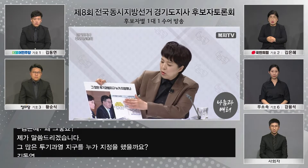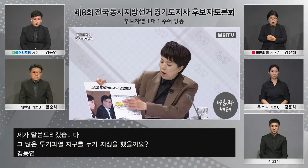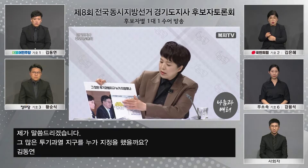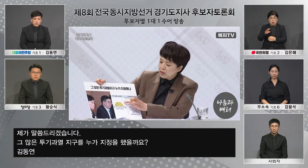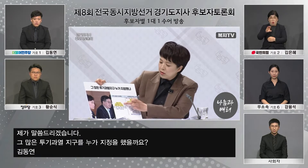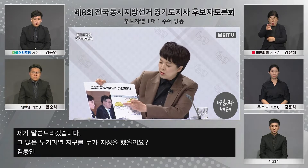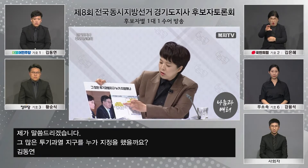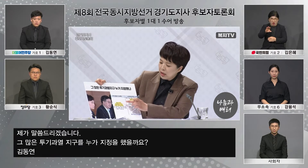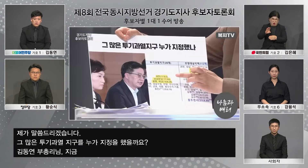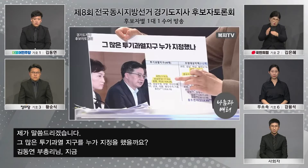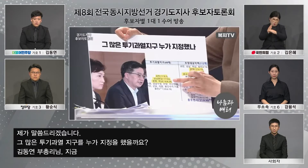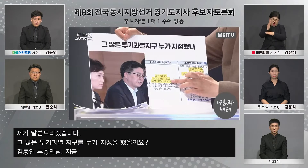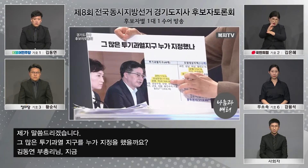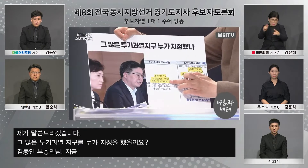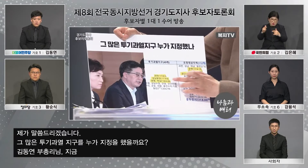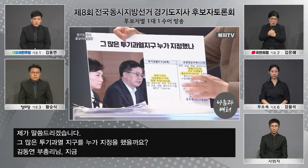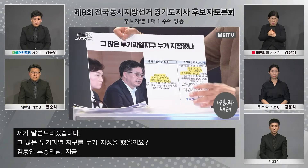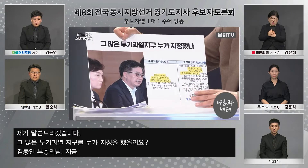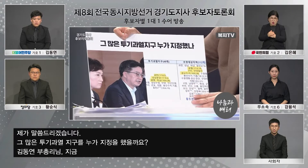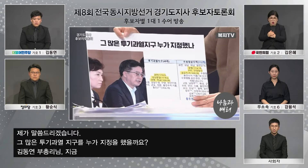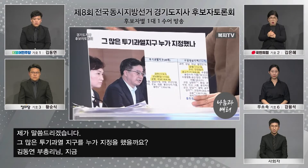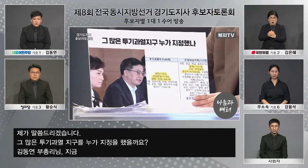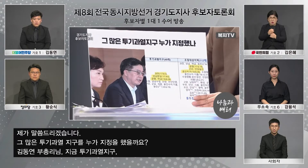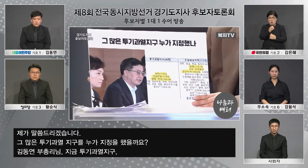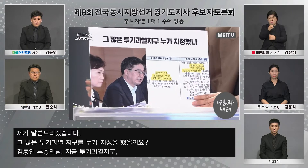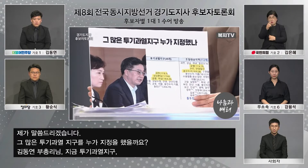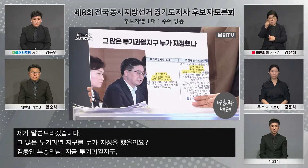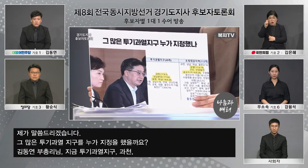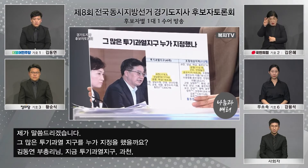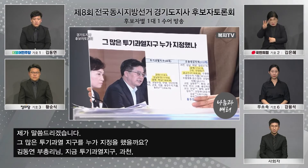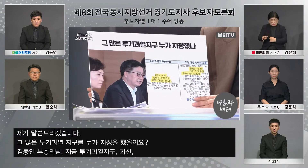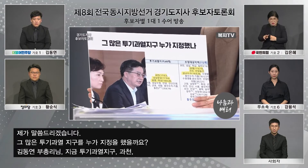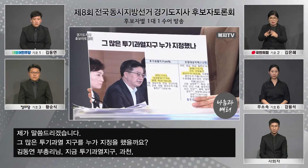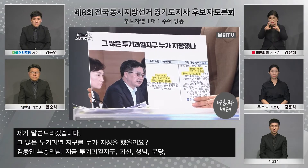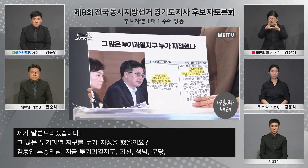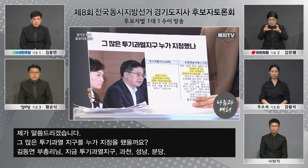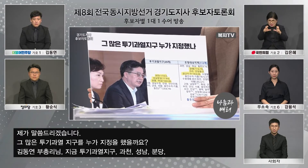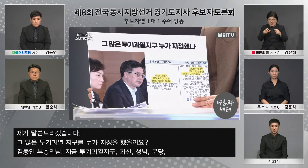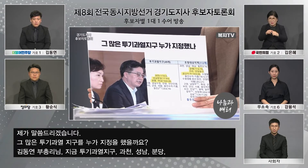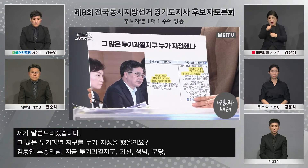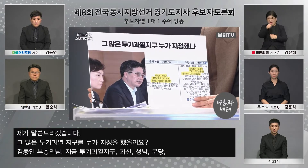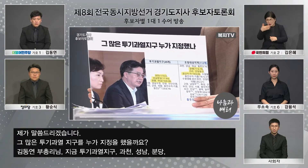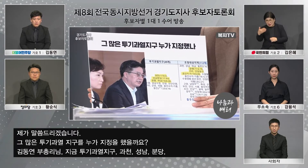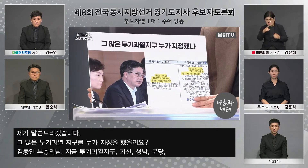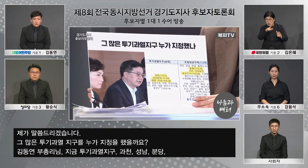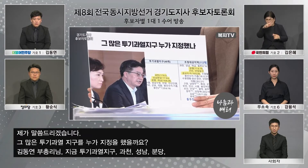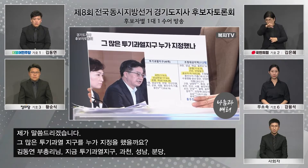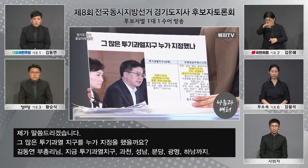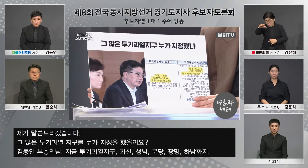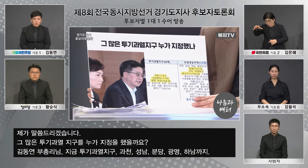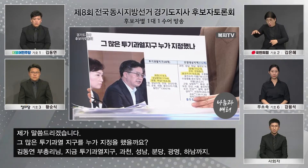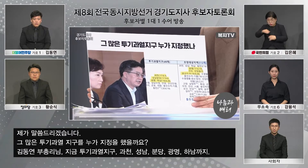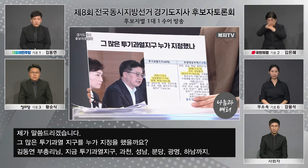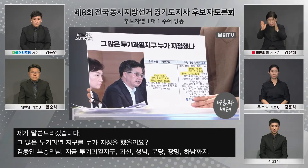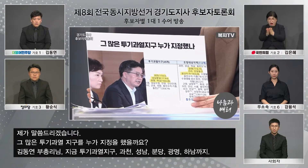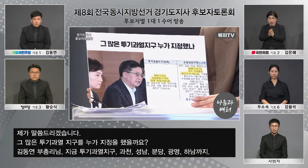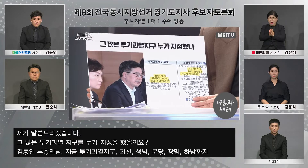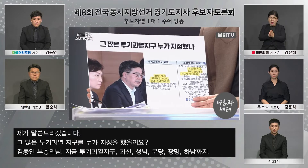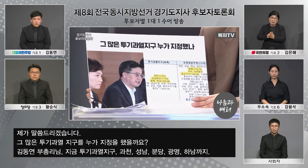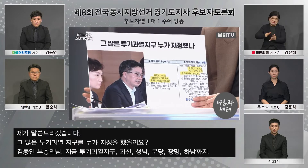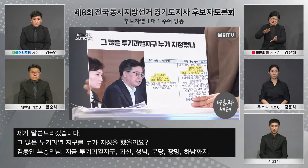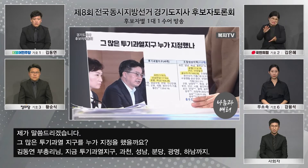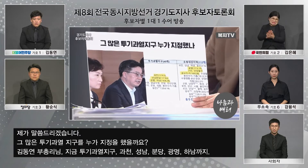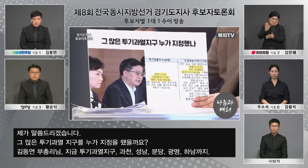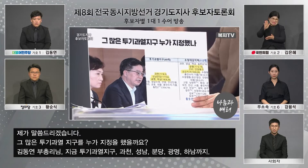투기과열지구, 과천, 성남 부당, 광명, 하남까지 이 많은 경기도의 투기과열지구를 지정하신 분은